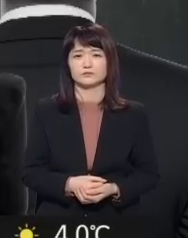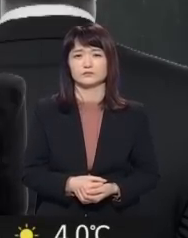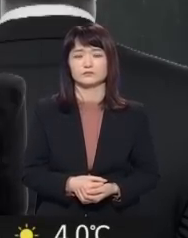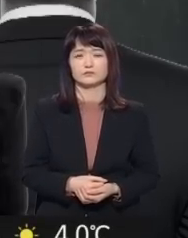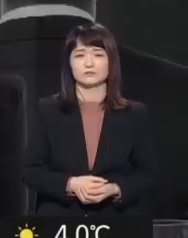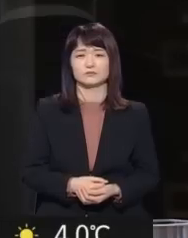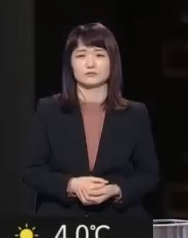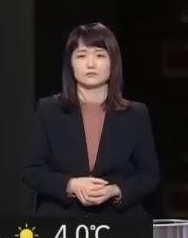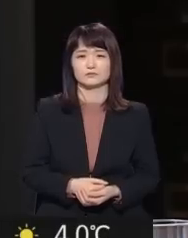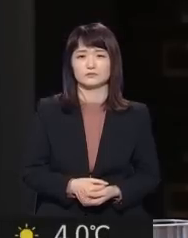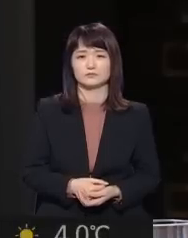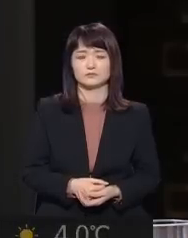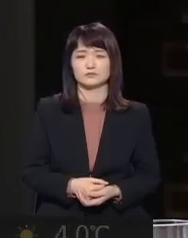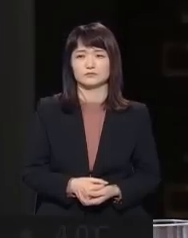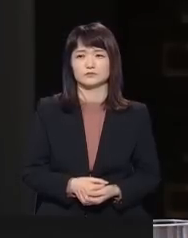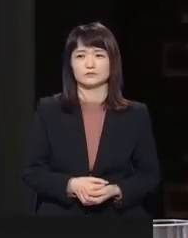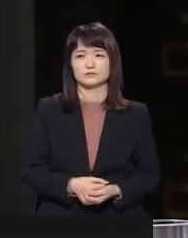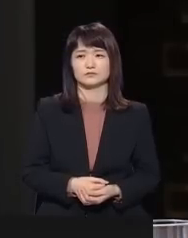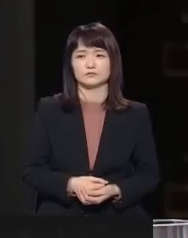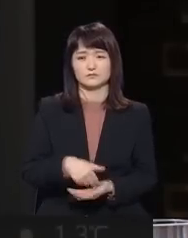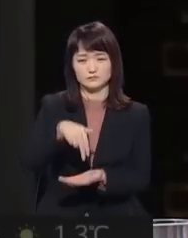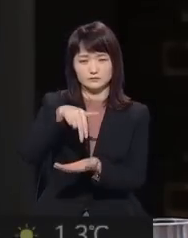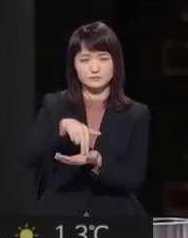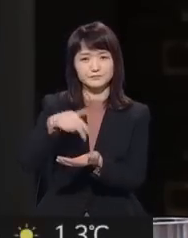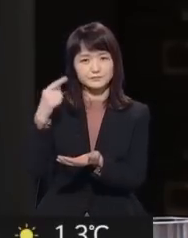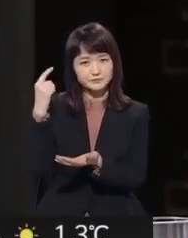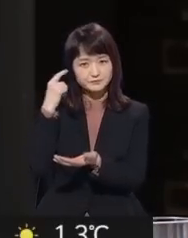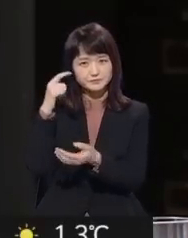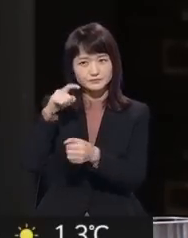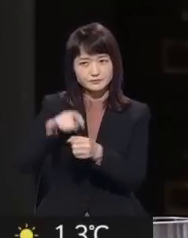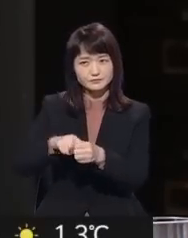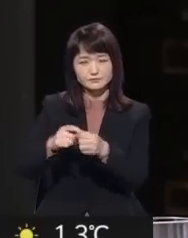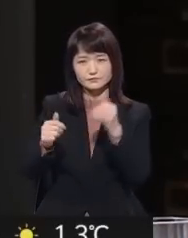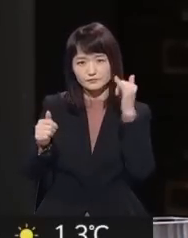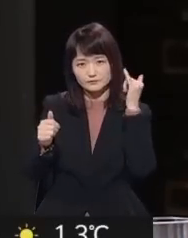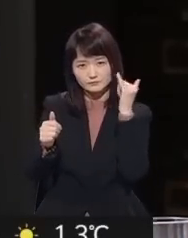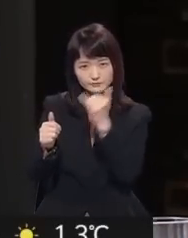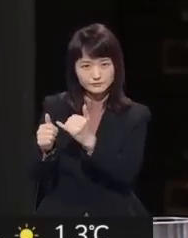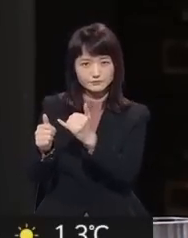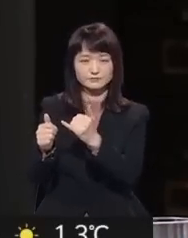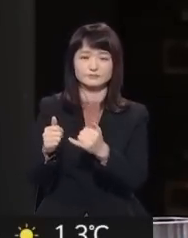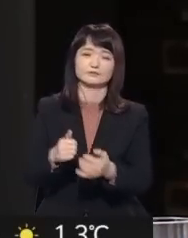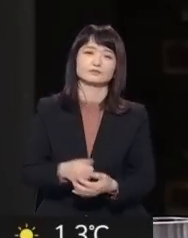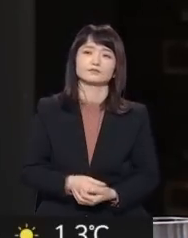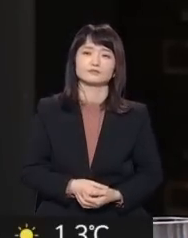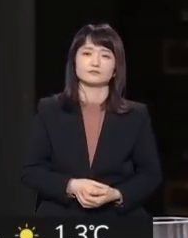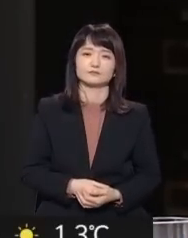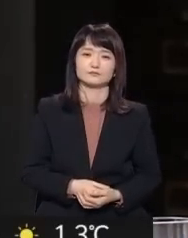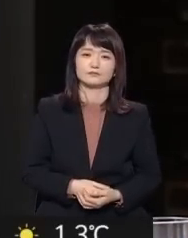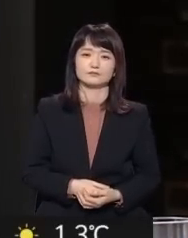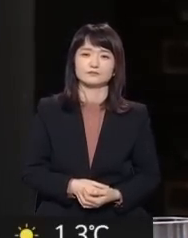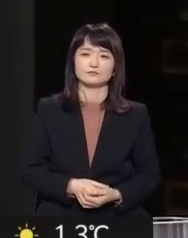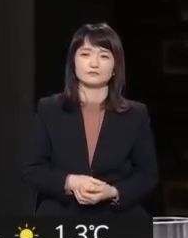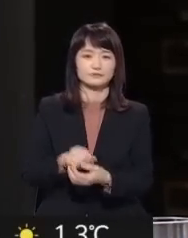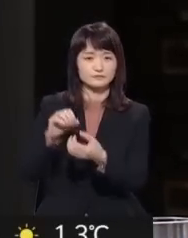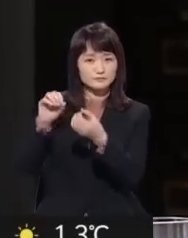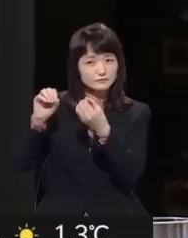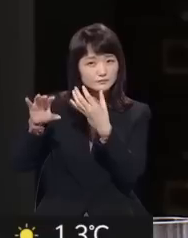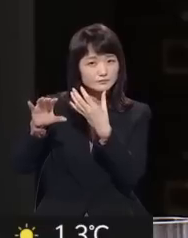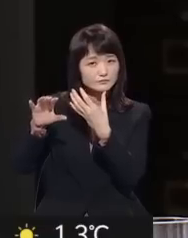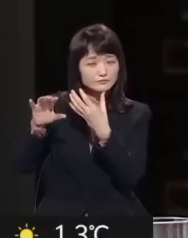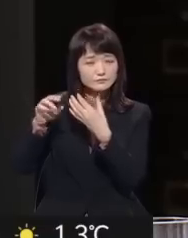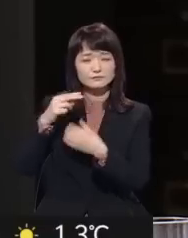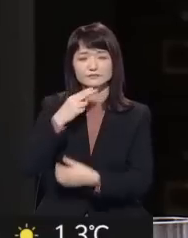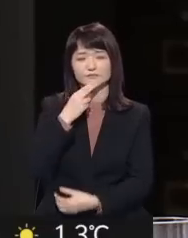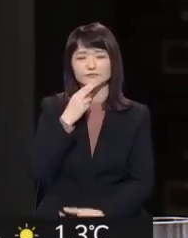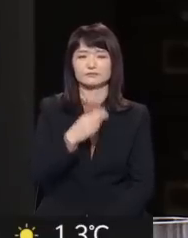자 그런데 이제 저희가 좀 입장을 들어보기 위해서 연락을 취했는데 팀장님은 일단 답변을 드릴 수가